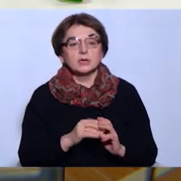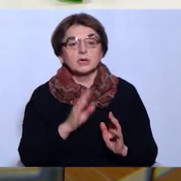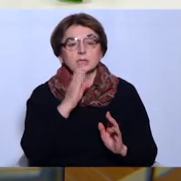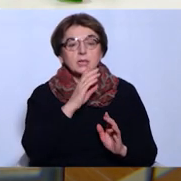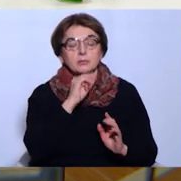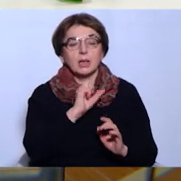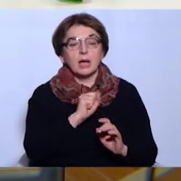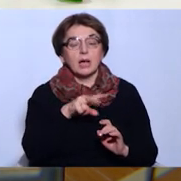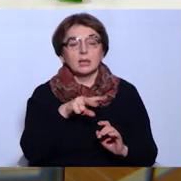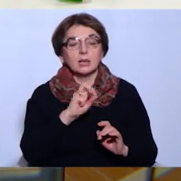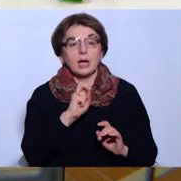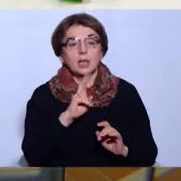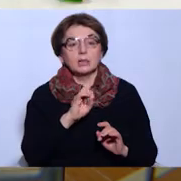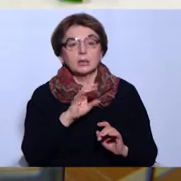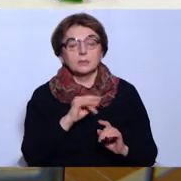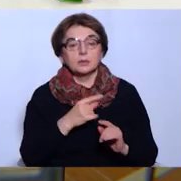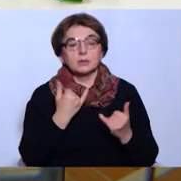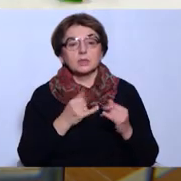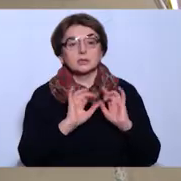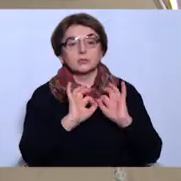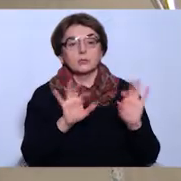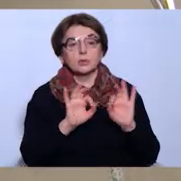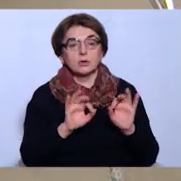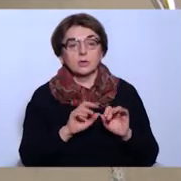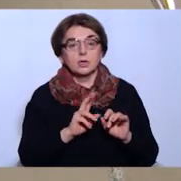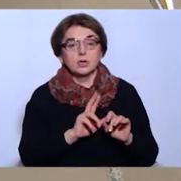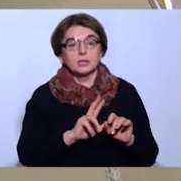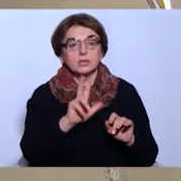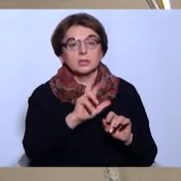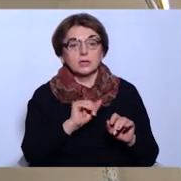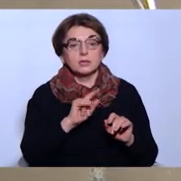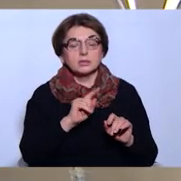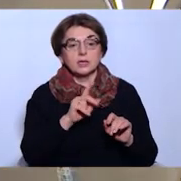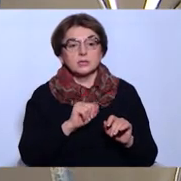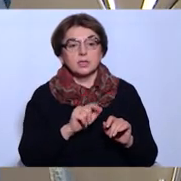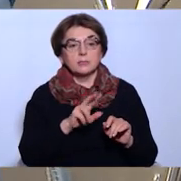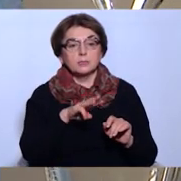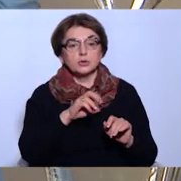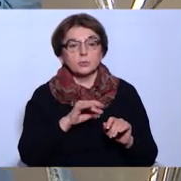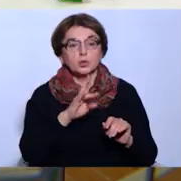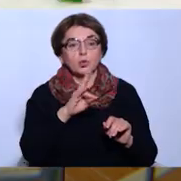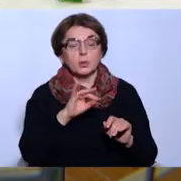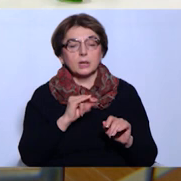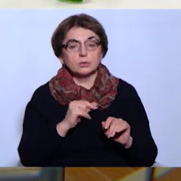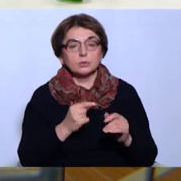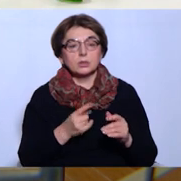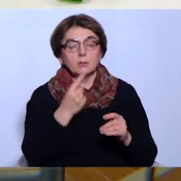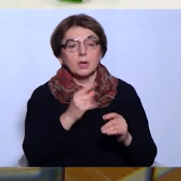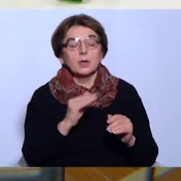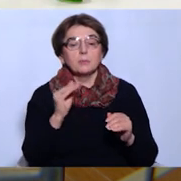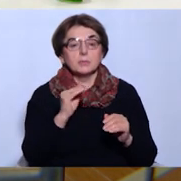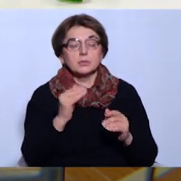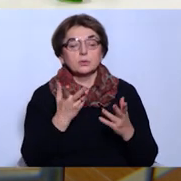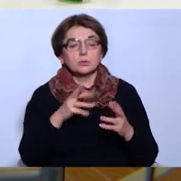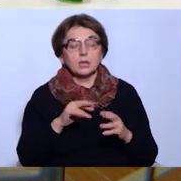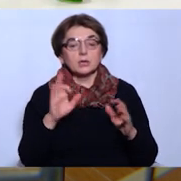ანუ ალკანები. დღეს გაკვეთილზე მიმოვიხილავთ ჰიბრიდიზაციას, იზომერიას, ნომენკლატურას, გავეცნობთ მათ ფიზიკურ და